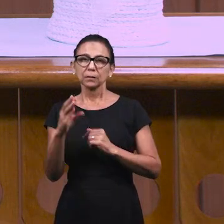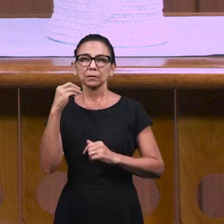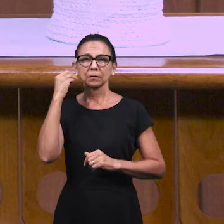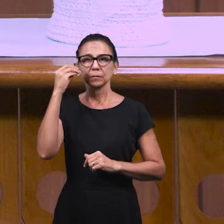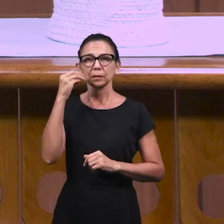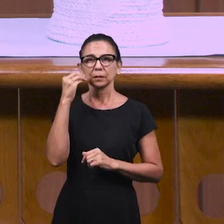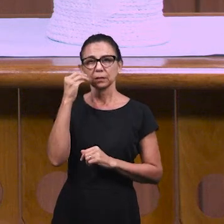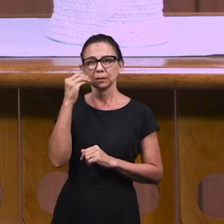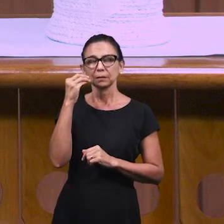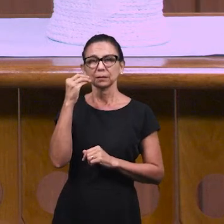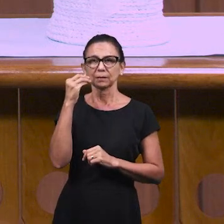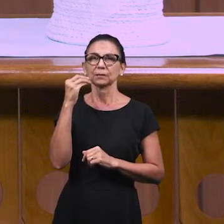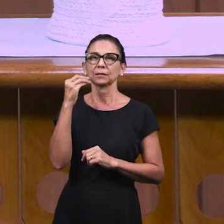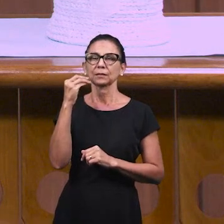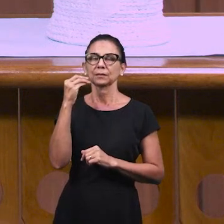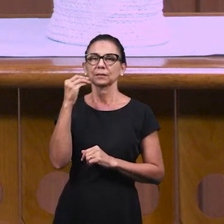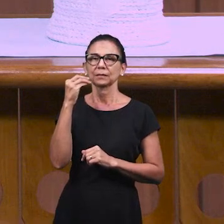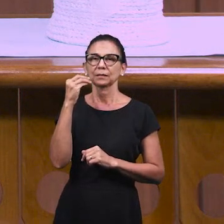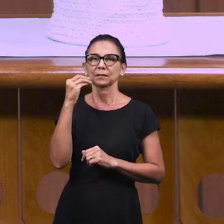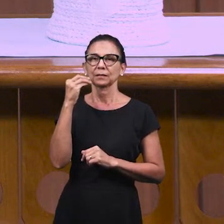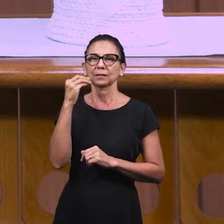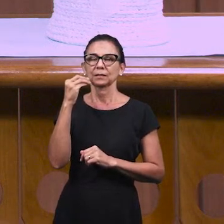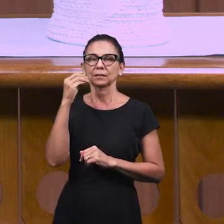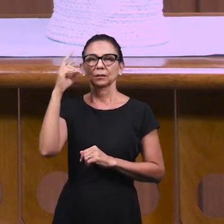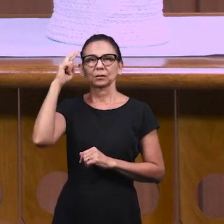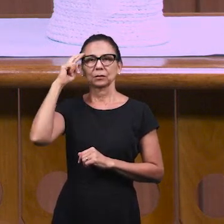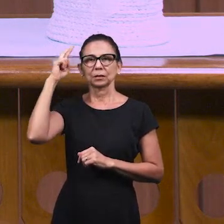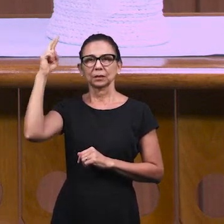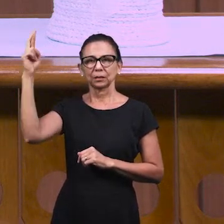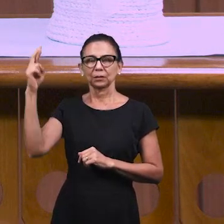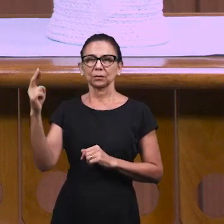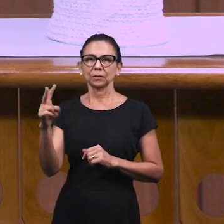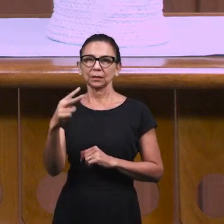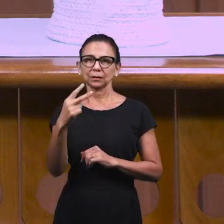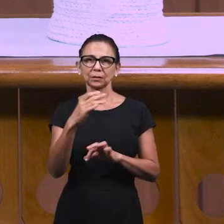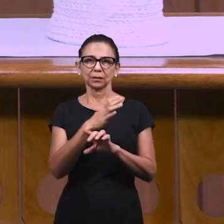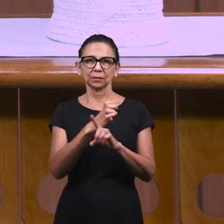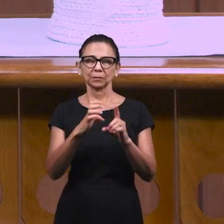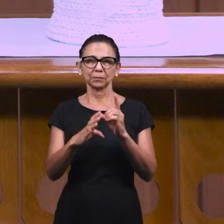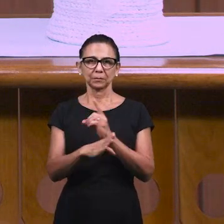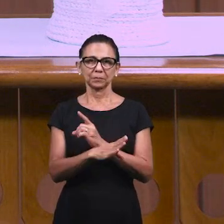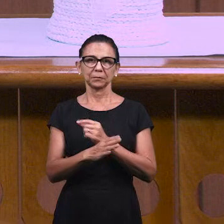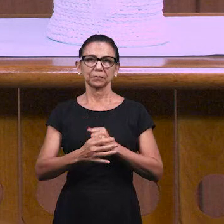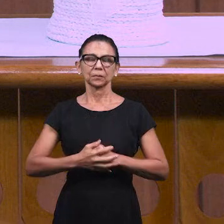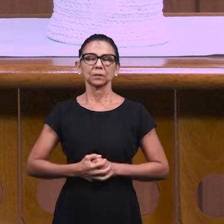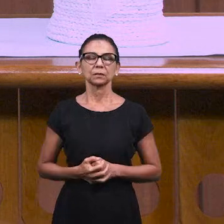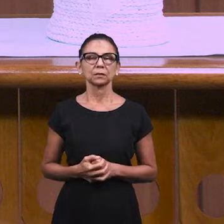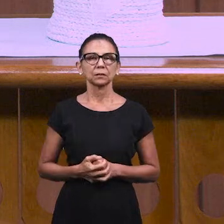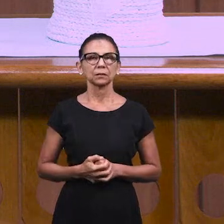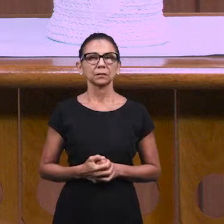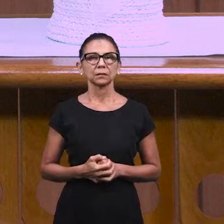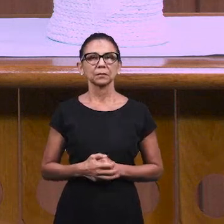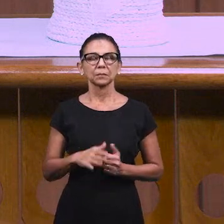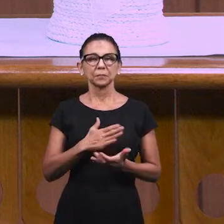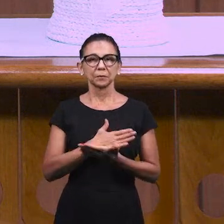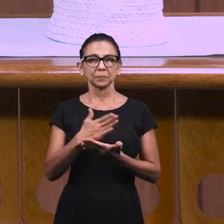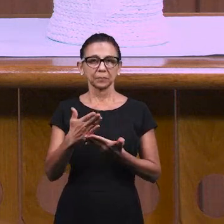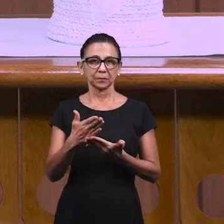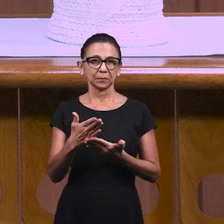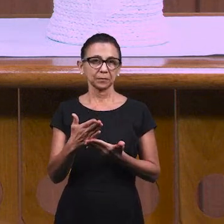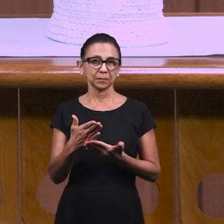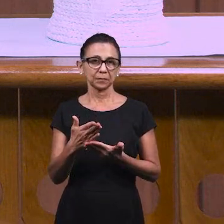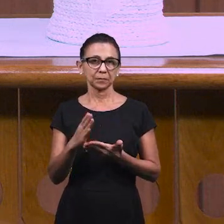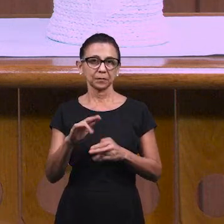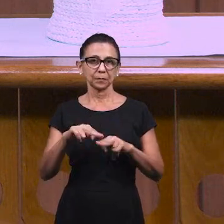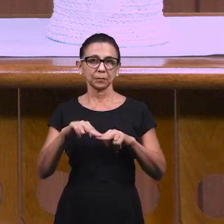puissiez aussi recevoir la bénédiction du Seigneur dans cette école biblique dominicale. Nous allons maintenant commencer à travers